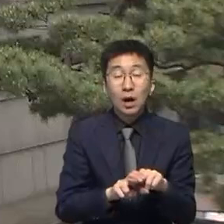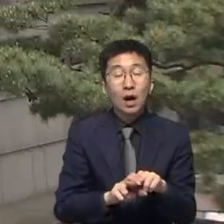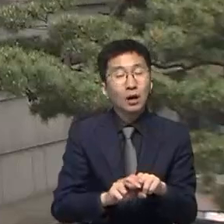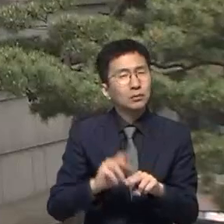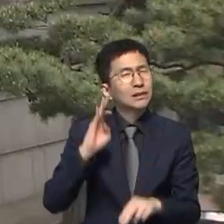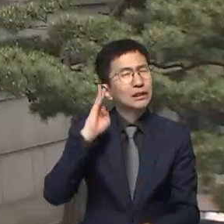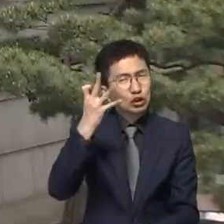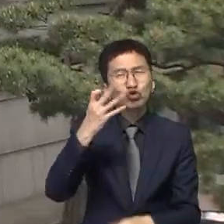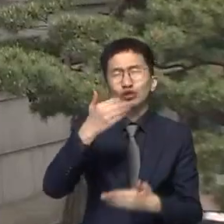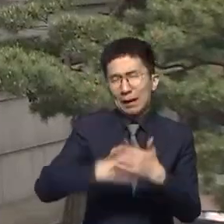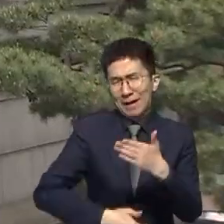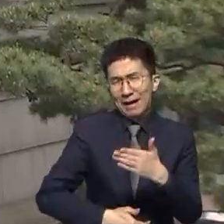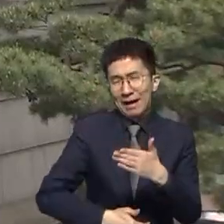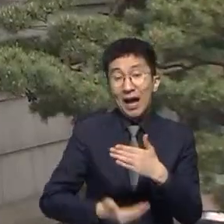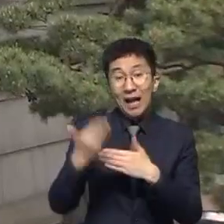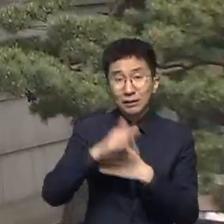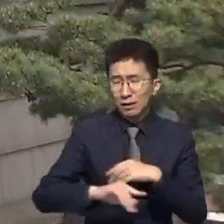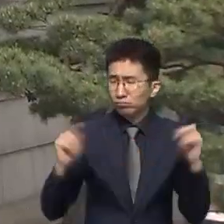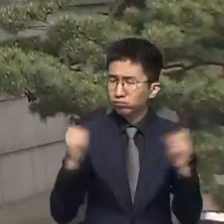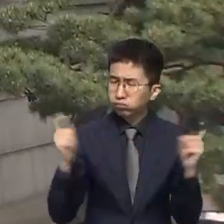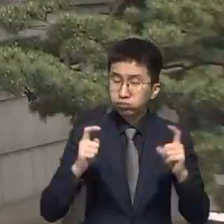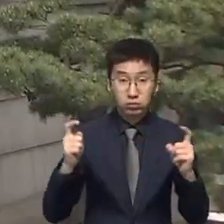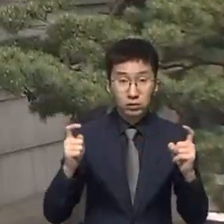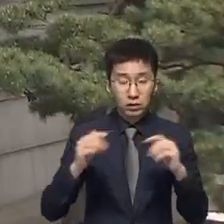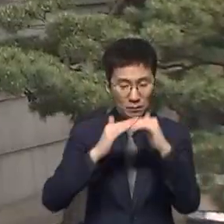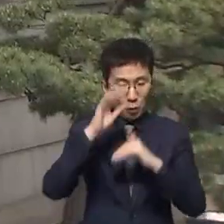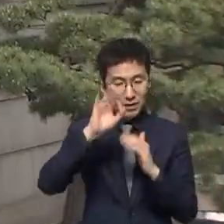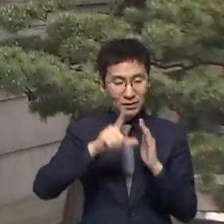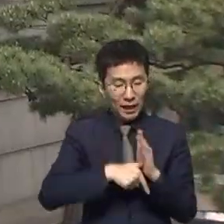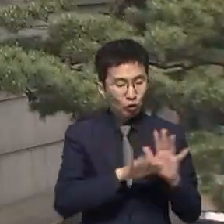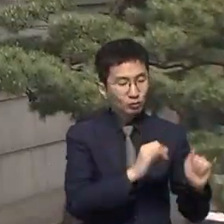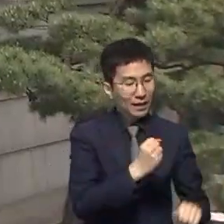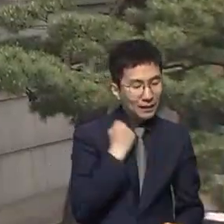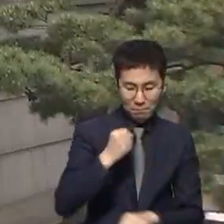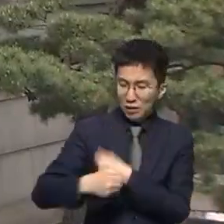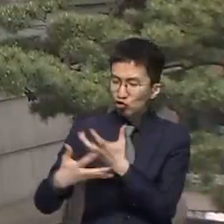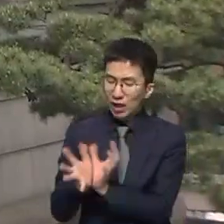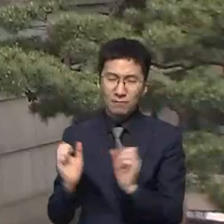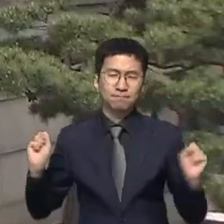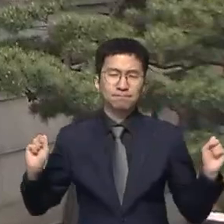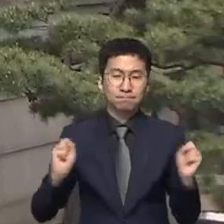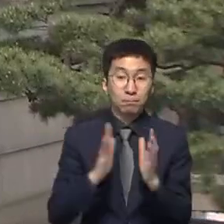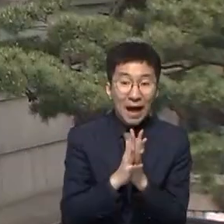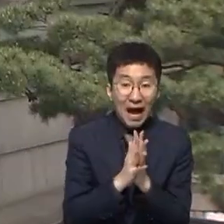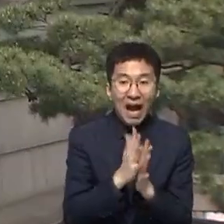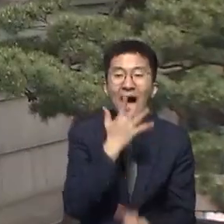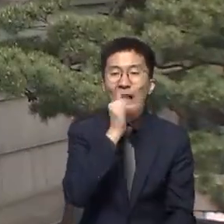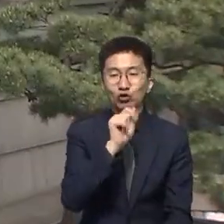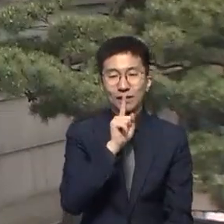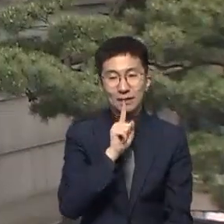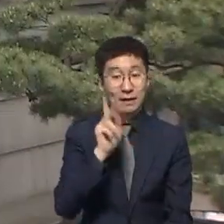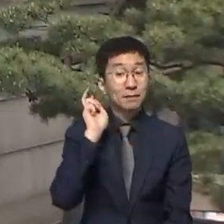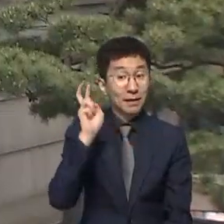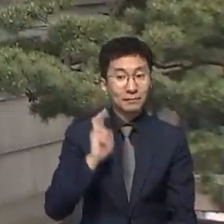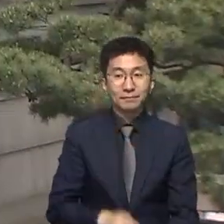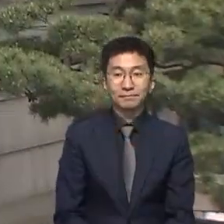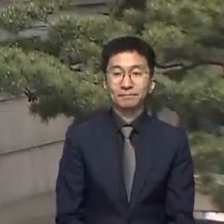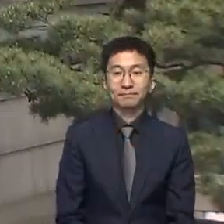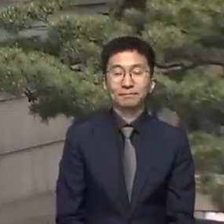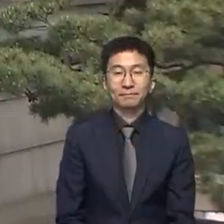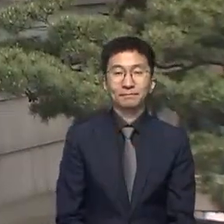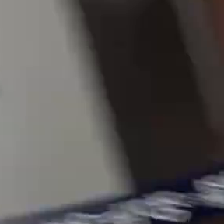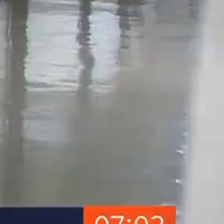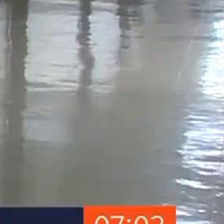권력이 다시 설전을 주고받으면서 여야 간 충돌을 키우는 힘으로 작용할 거란 전망도 나옵니다. SBS